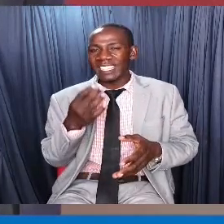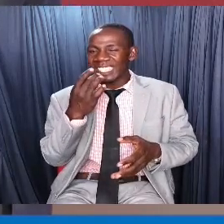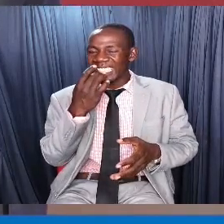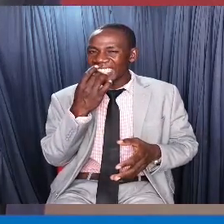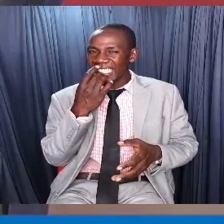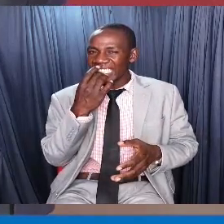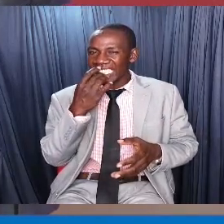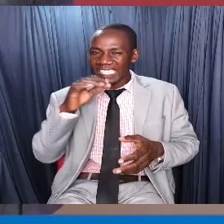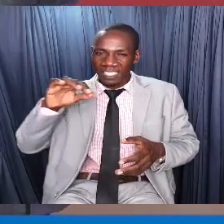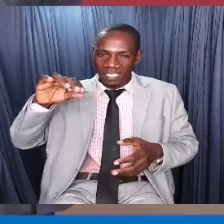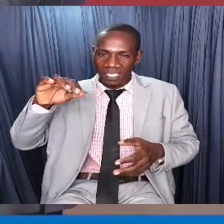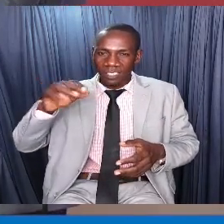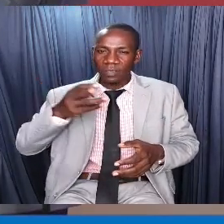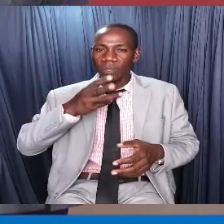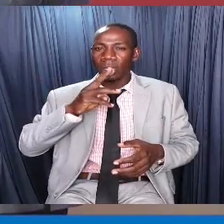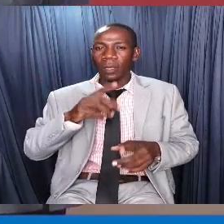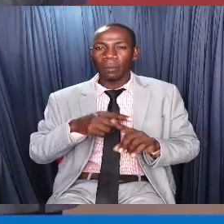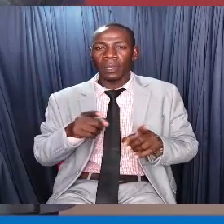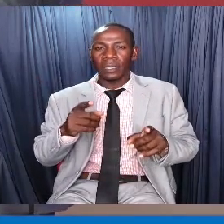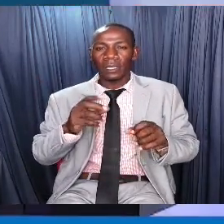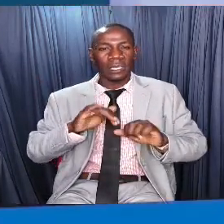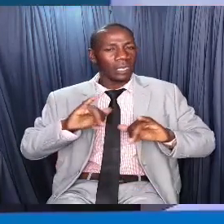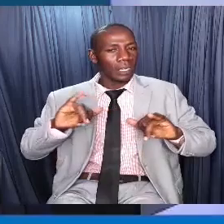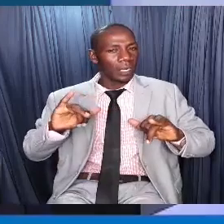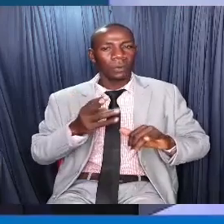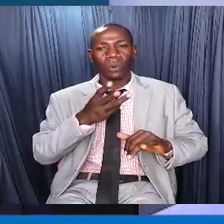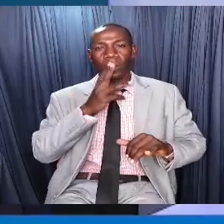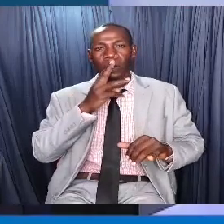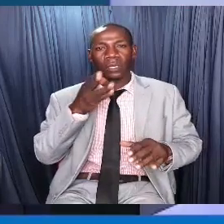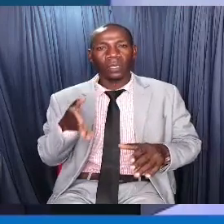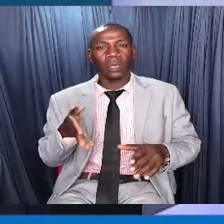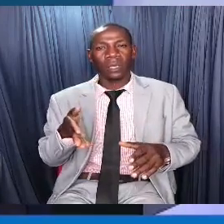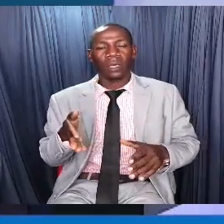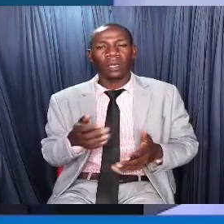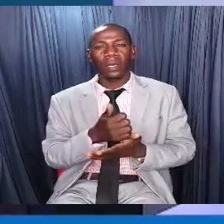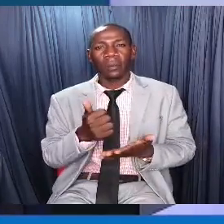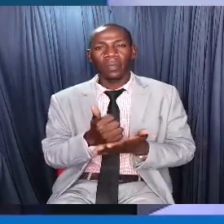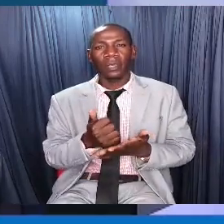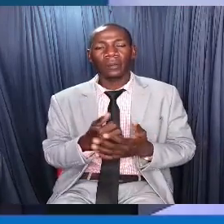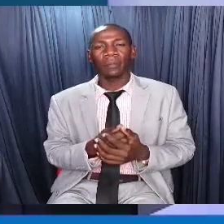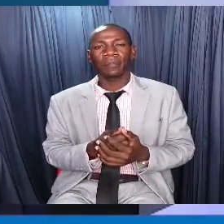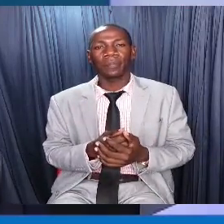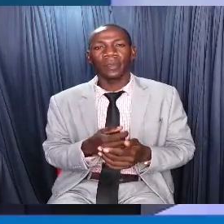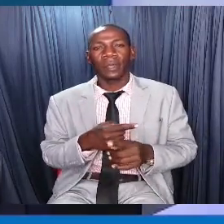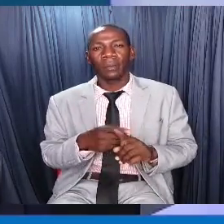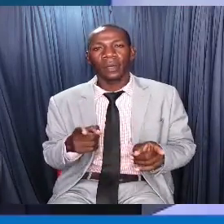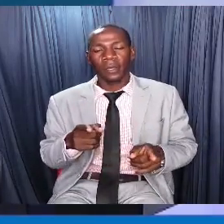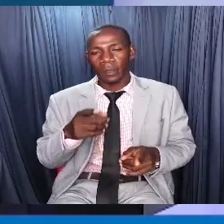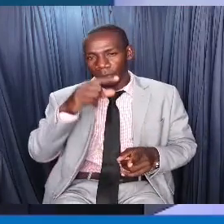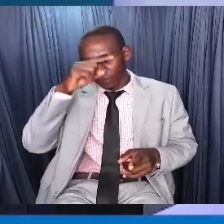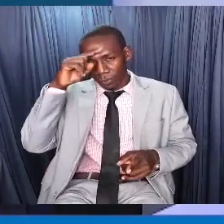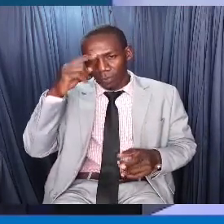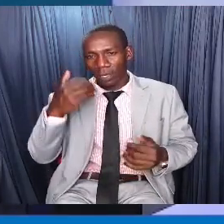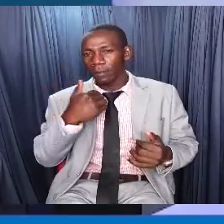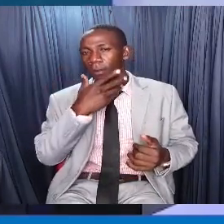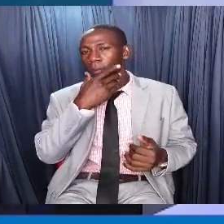kuoshea choo hapo. And the water is just here. Kumbe maji ya baridi yako hapo hapo. So we have the fresh water right here. Bwana Yesu asifiwe sana. Amen. Lakini kwa kuwa tuna mtu. But